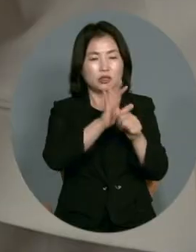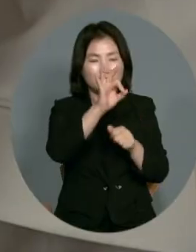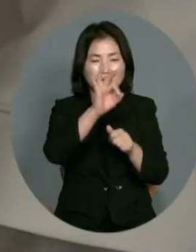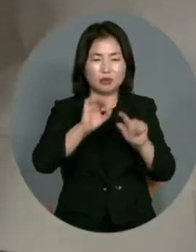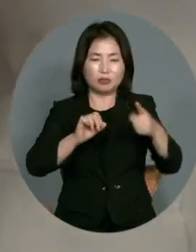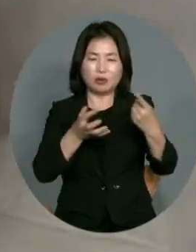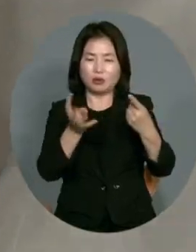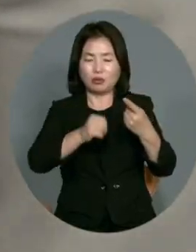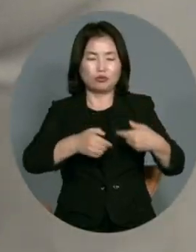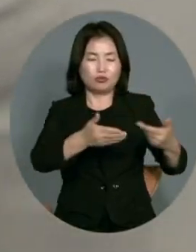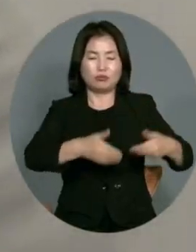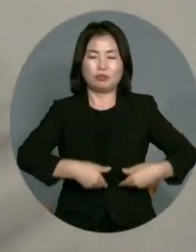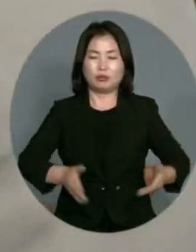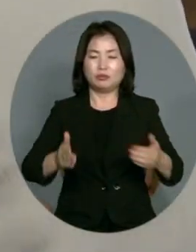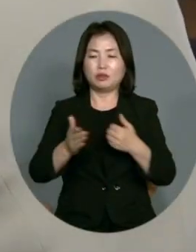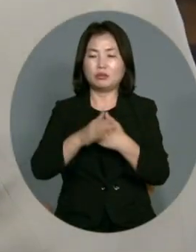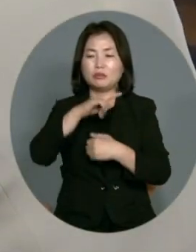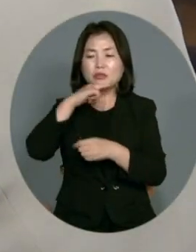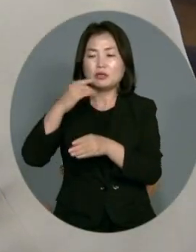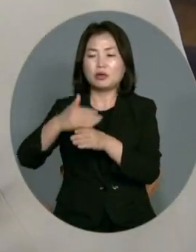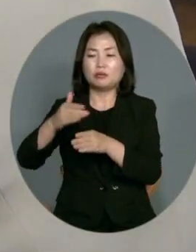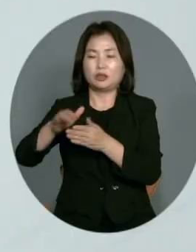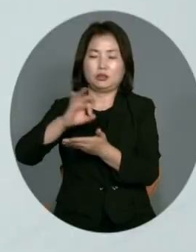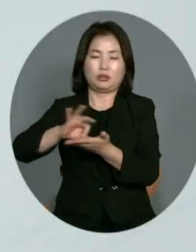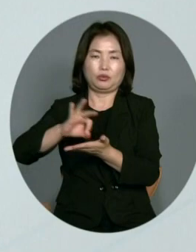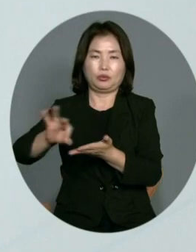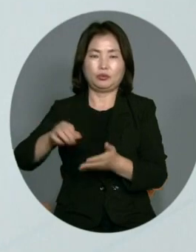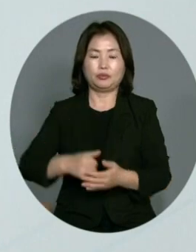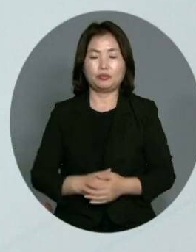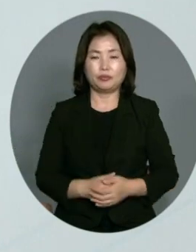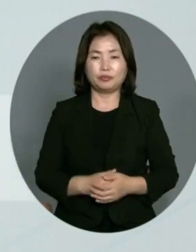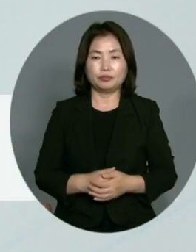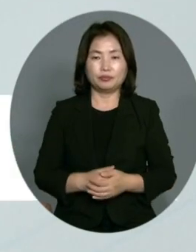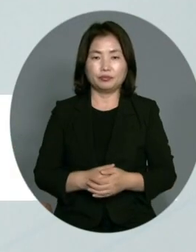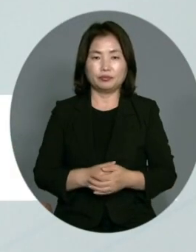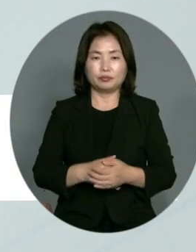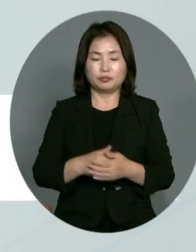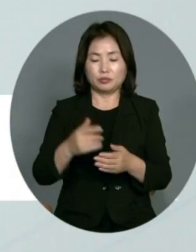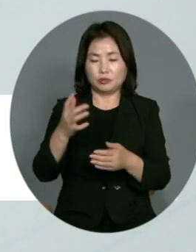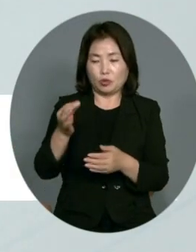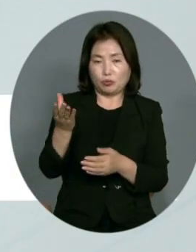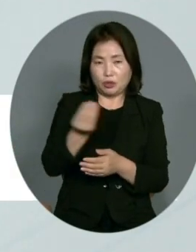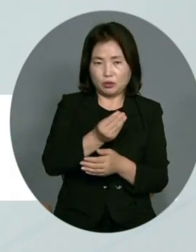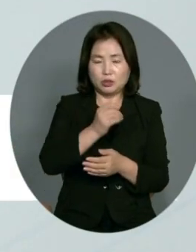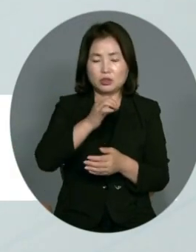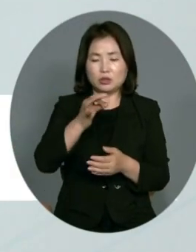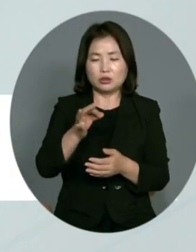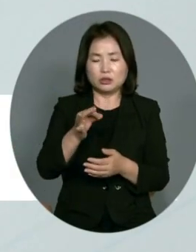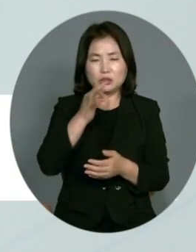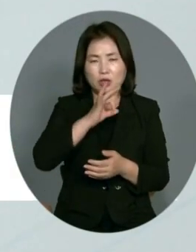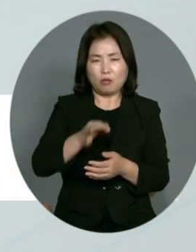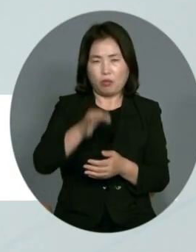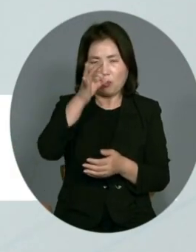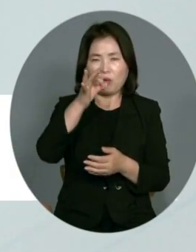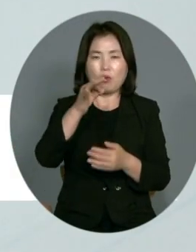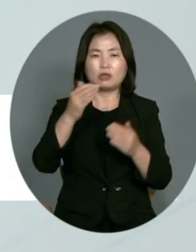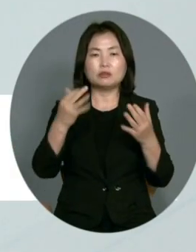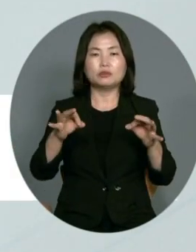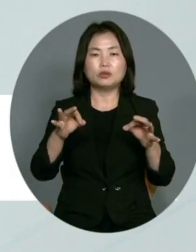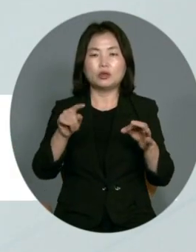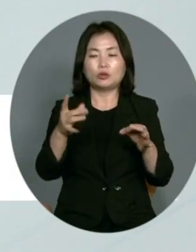안 줘도 돼 빚 갚는 데 쓰기로 했습니다. 현재 채무 중 이자율이 가장 높은